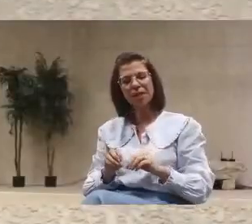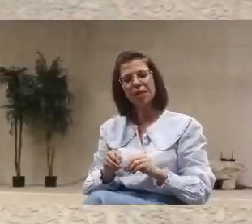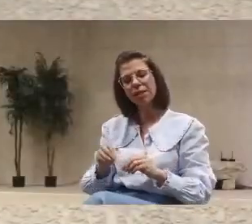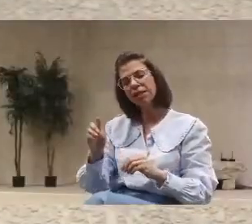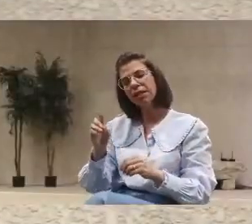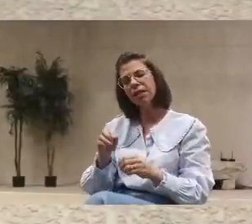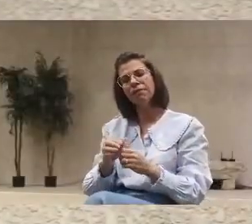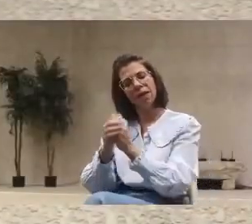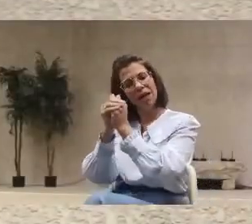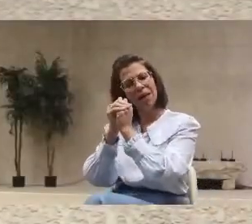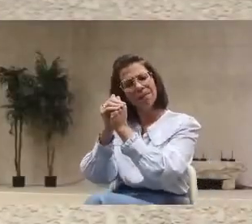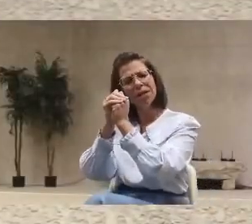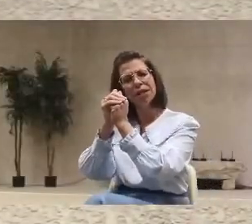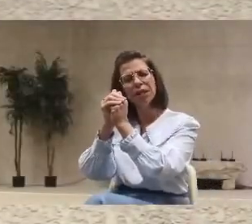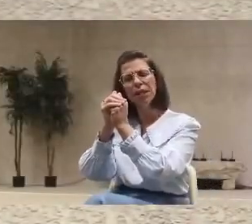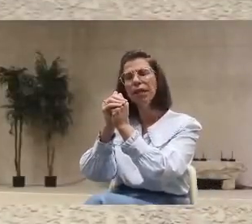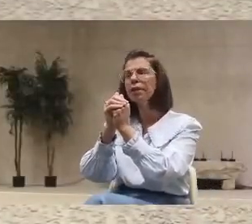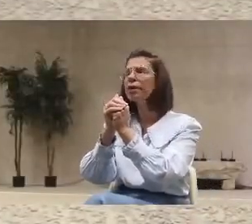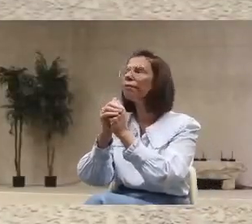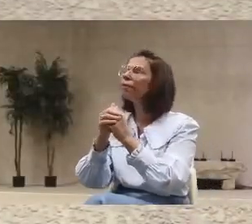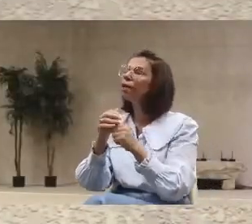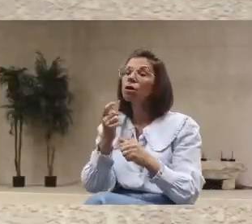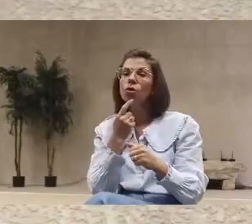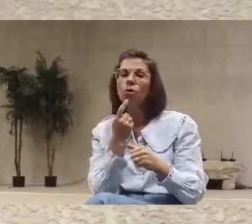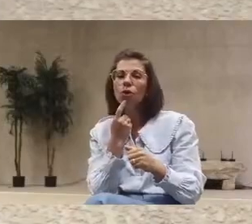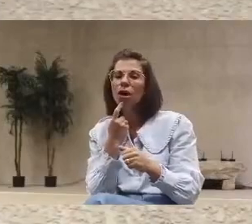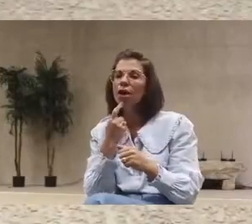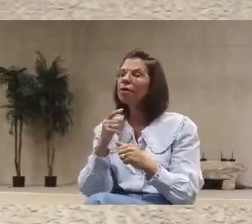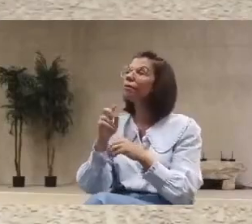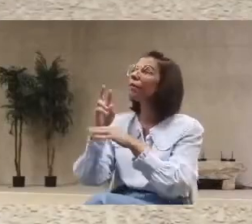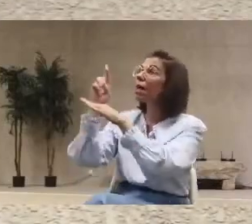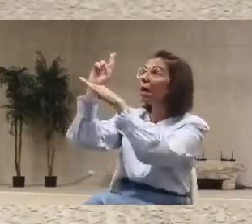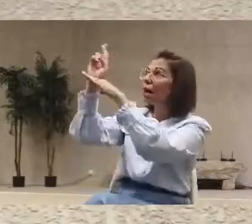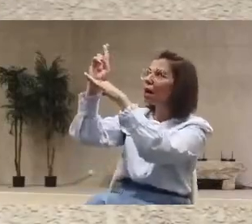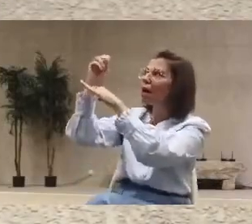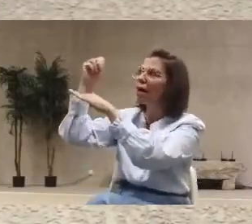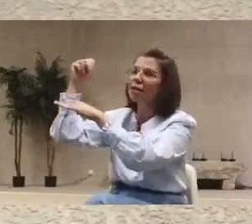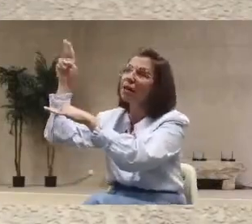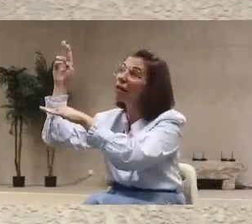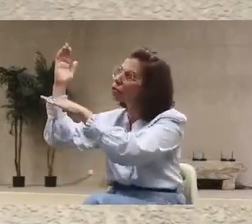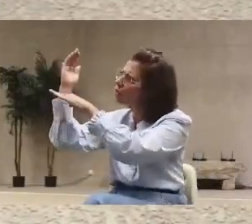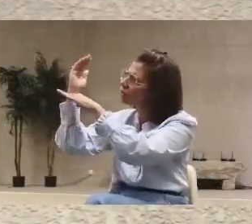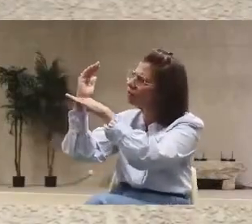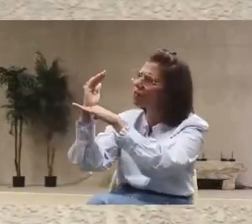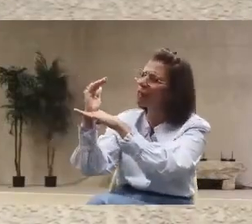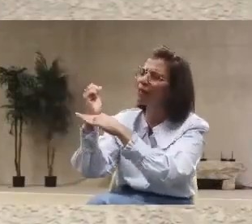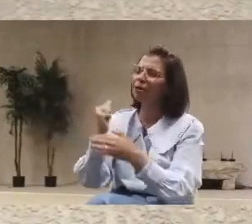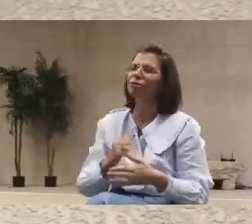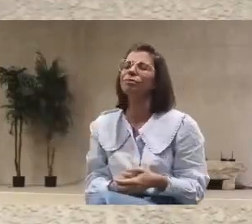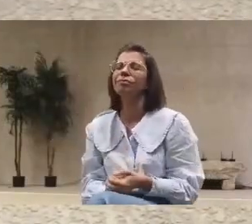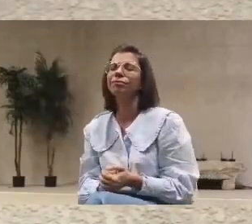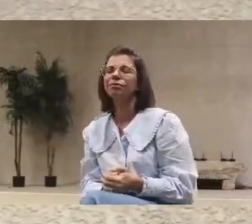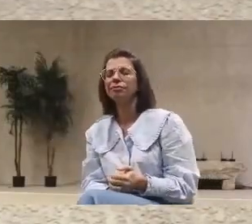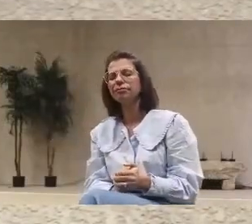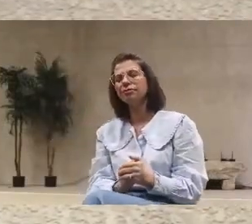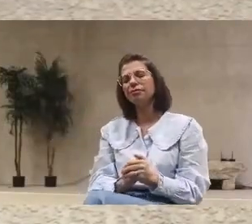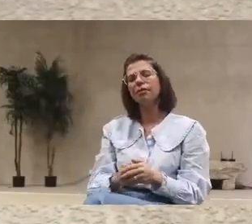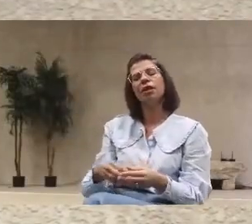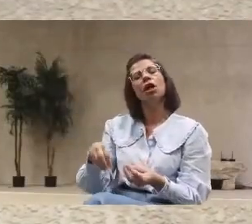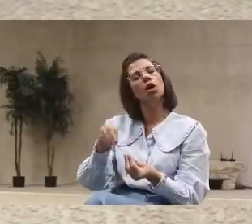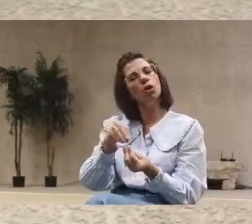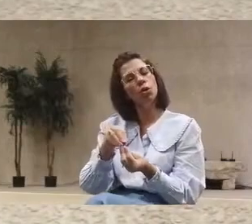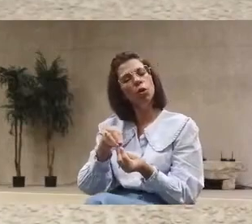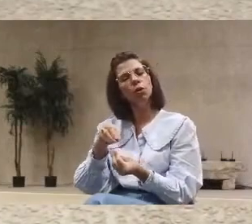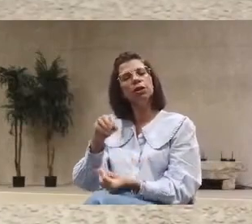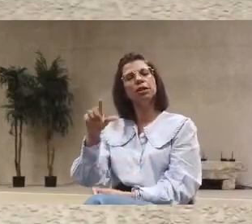règne vienne. Et si on regarde une deuxième lecture, Luc chapitre